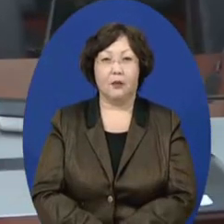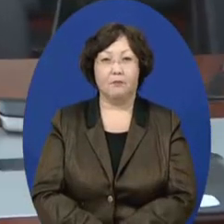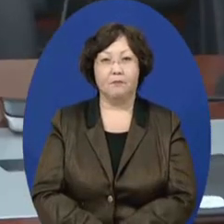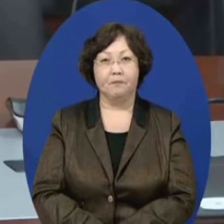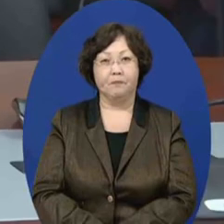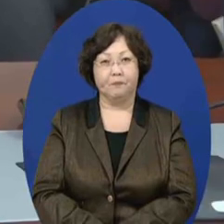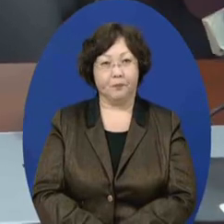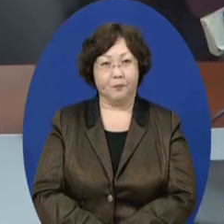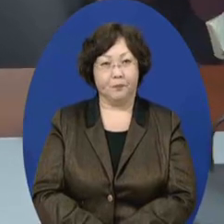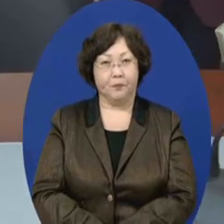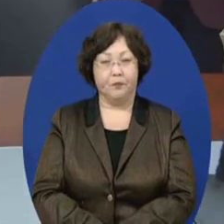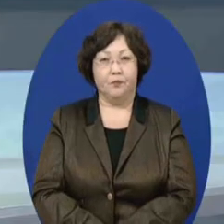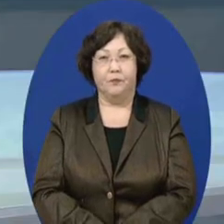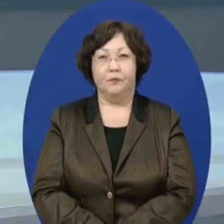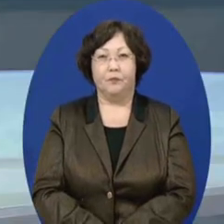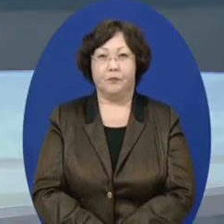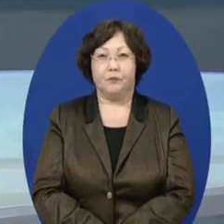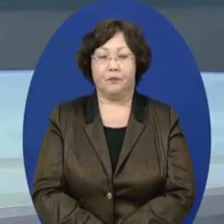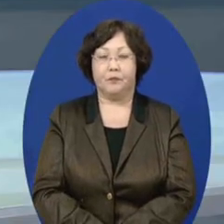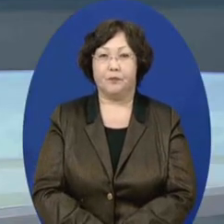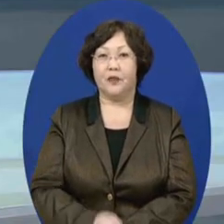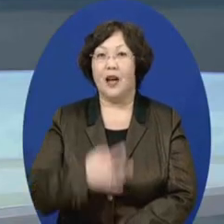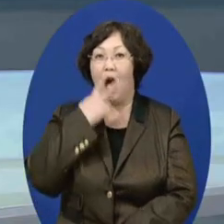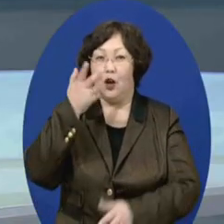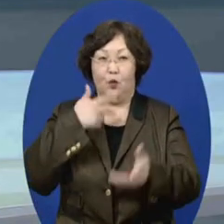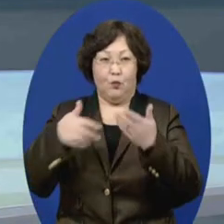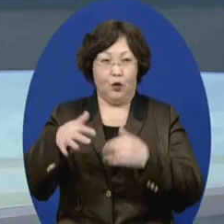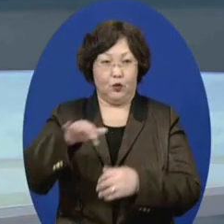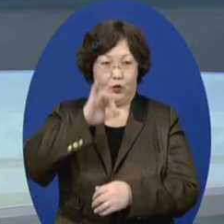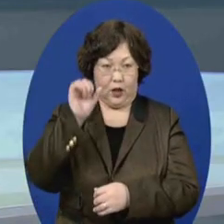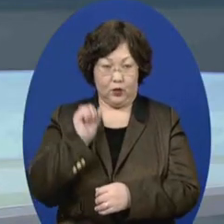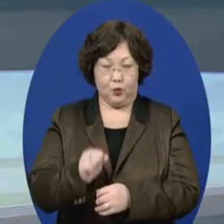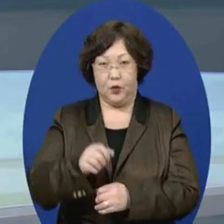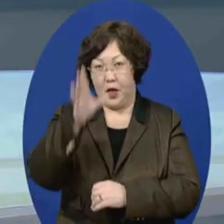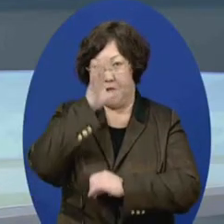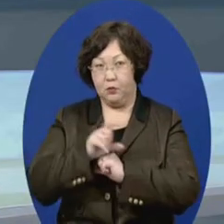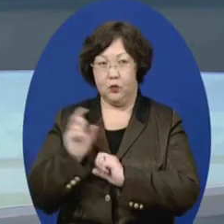Агарын бохирдлын талаар Эрдэмтэн судлаачид байр